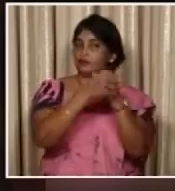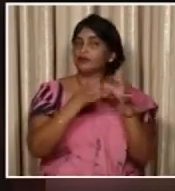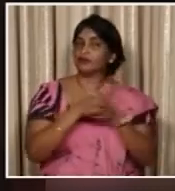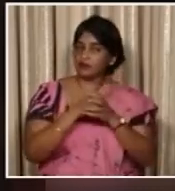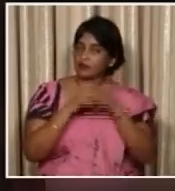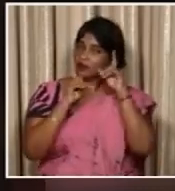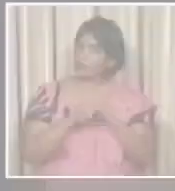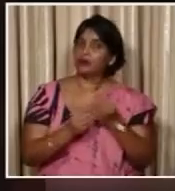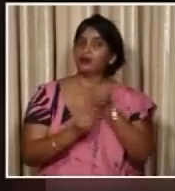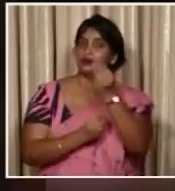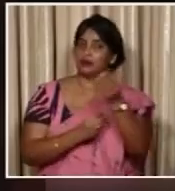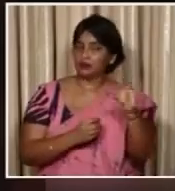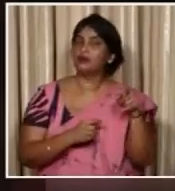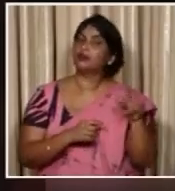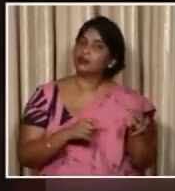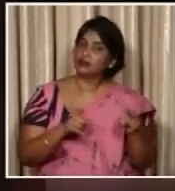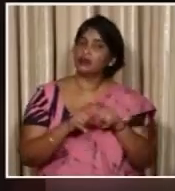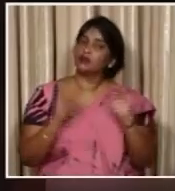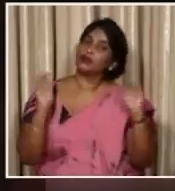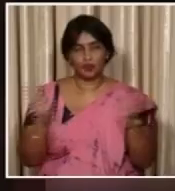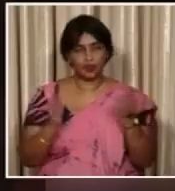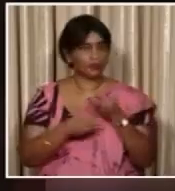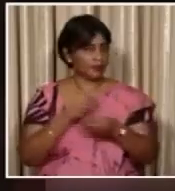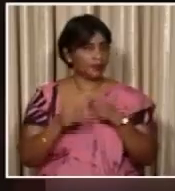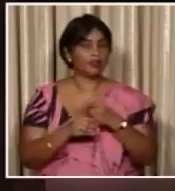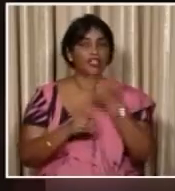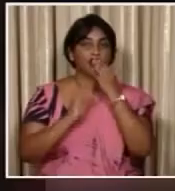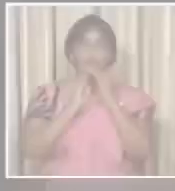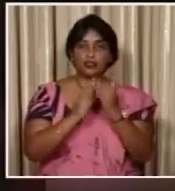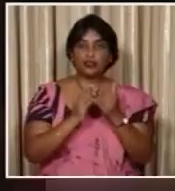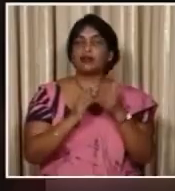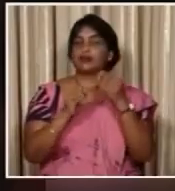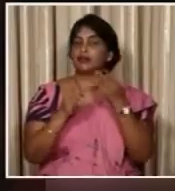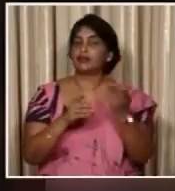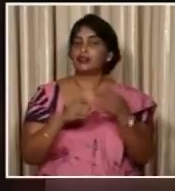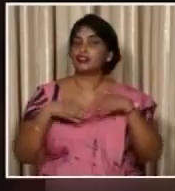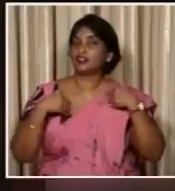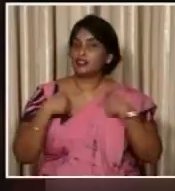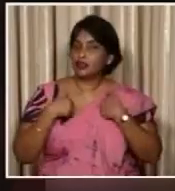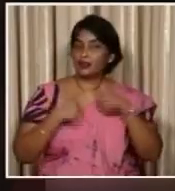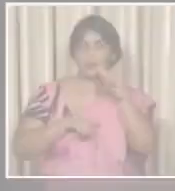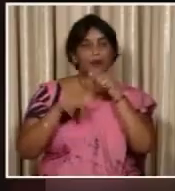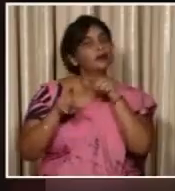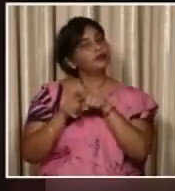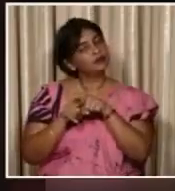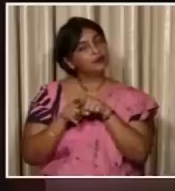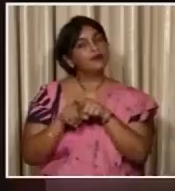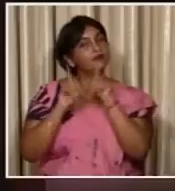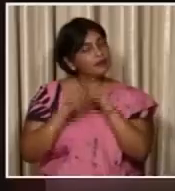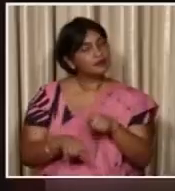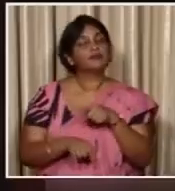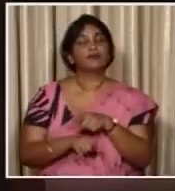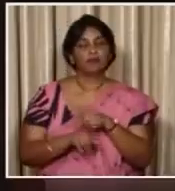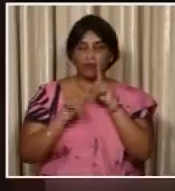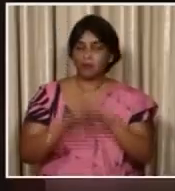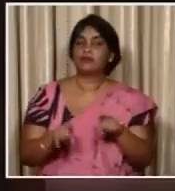ඒක ගන්න ආදේශ කරන්නත් ඒ වගේම පුඩා කර්මාන්ත තියෙනවා. පාසල් තියෙන්නේ ඒකේ සෞඛ්‍ය මධ්‍යස්ථානට තියෙන්නේ ඒකේ ඒවයි මේ